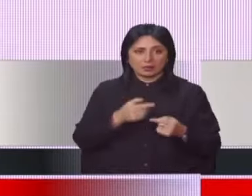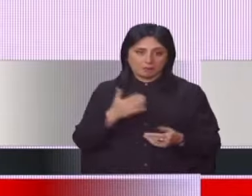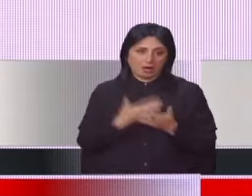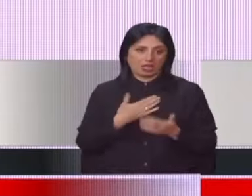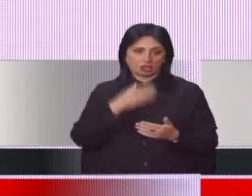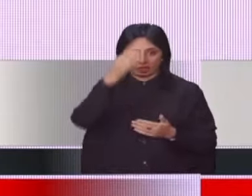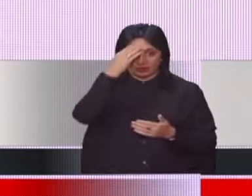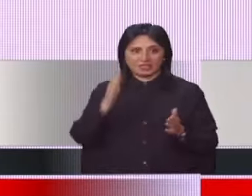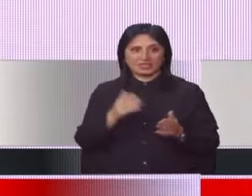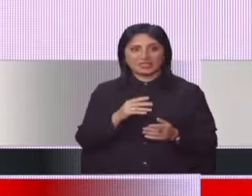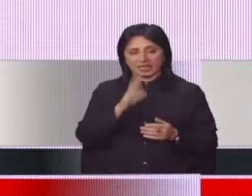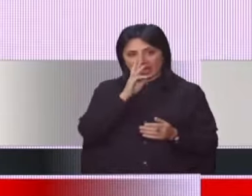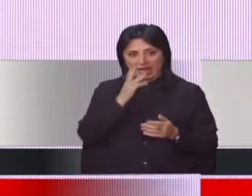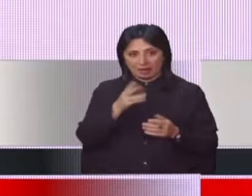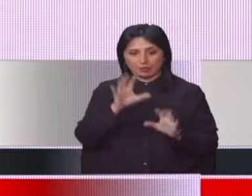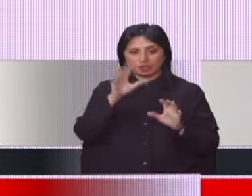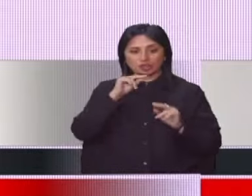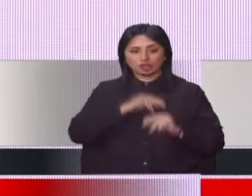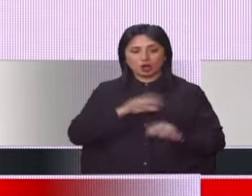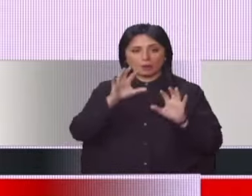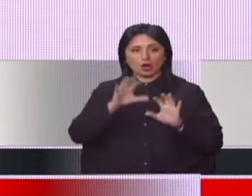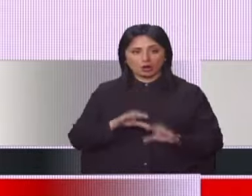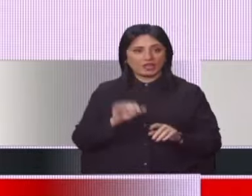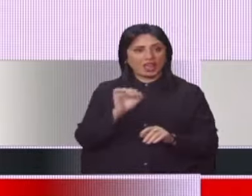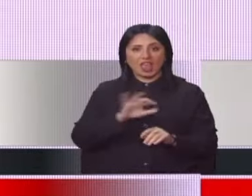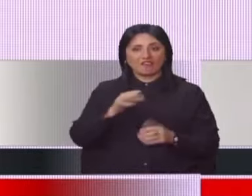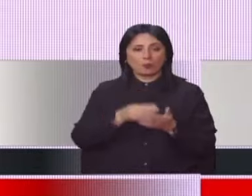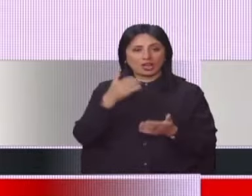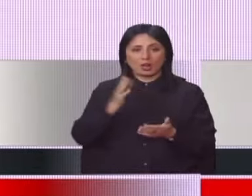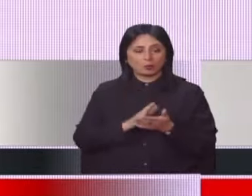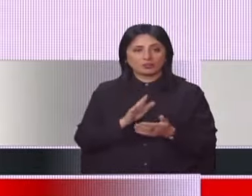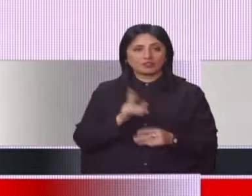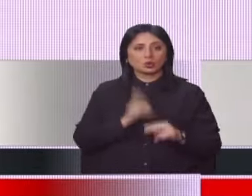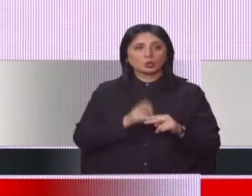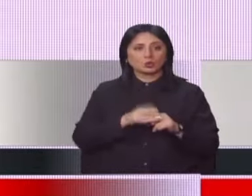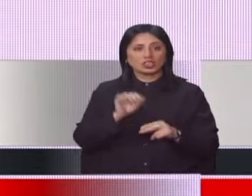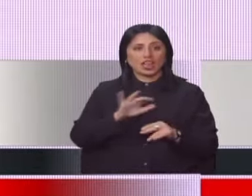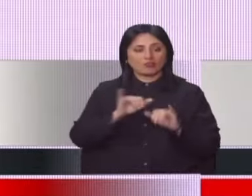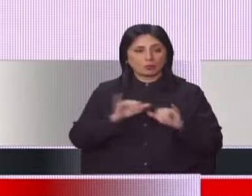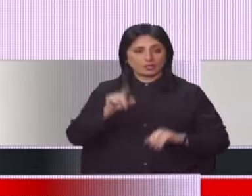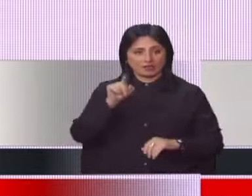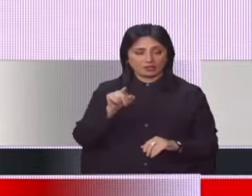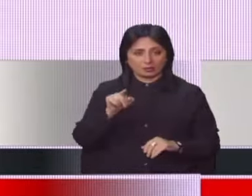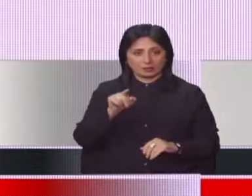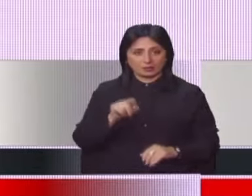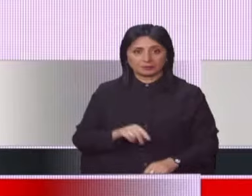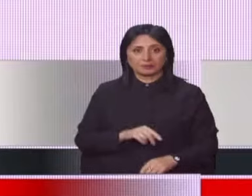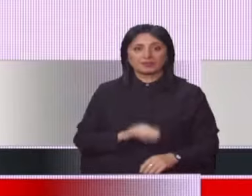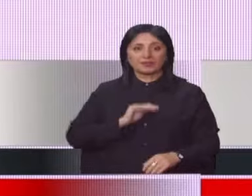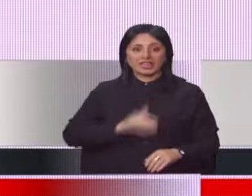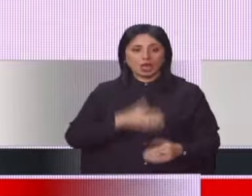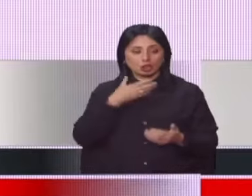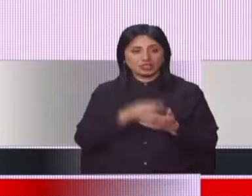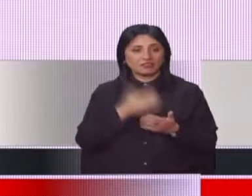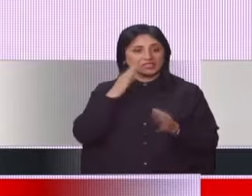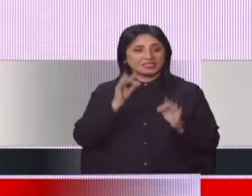აზრით მინიმალური ხელფასი და შრომის კოდექსი ეს არის ევროპული ღირებულებები და ეს უშლის ხელს ევროპას განვითარებაში და კერძო საკუთრება